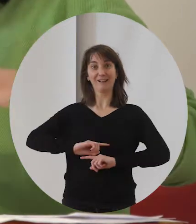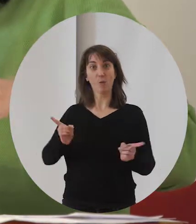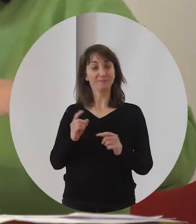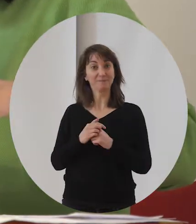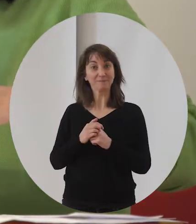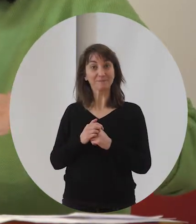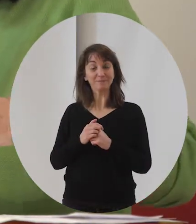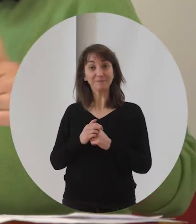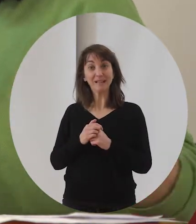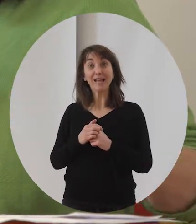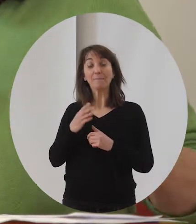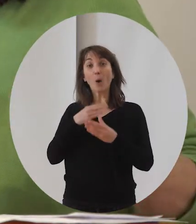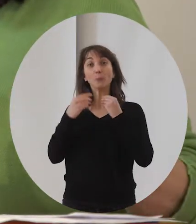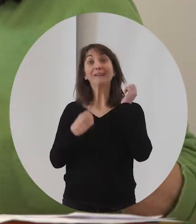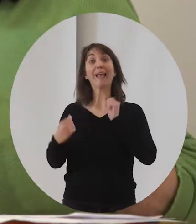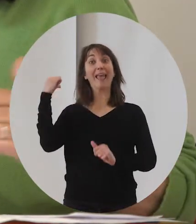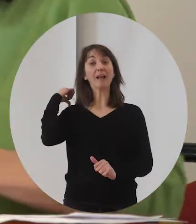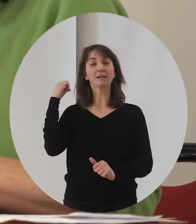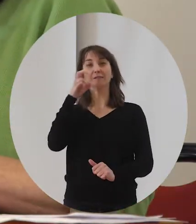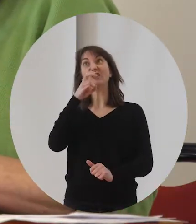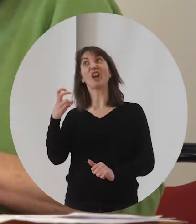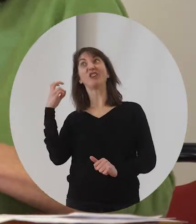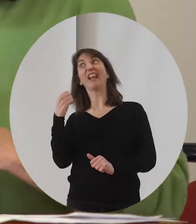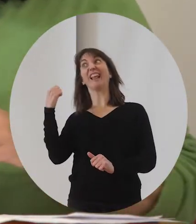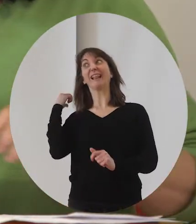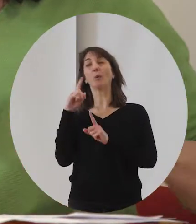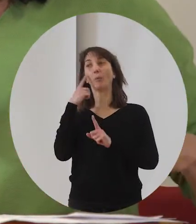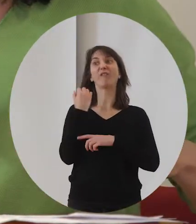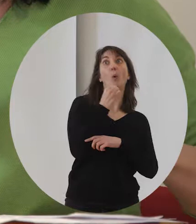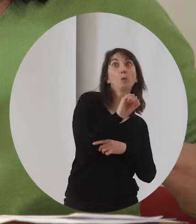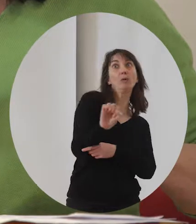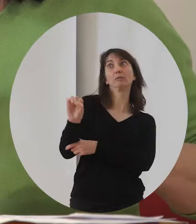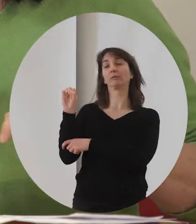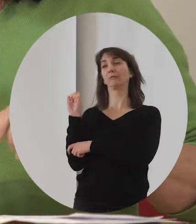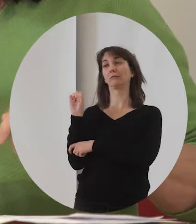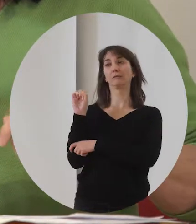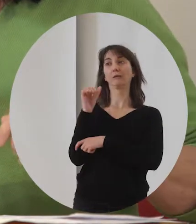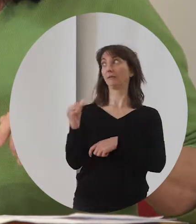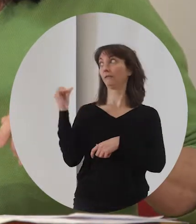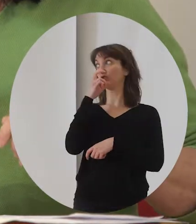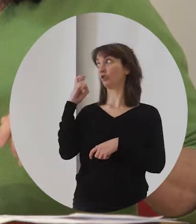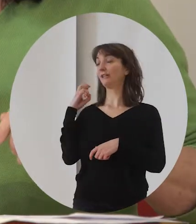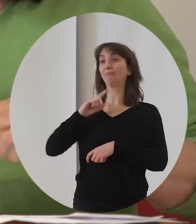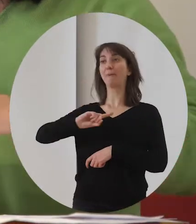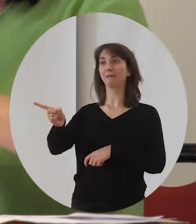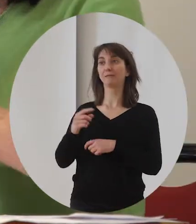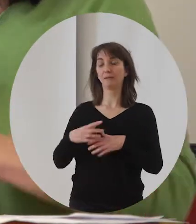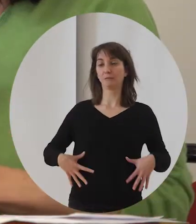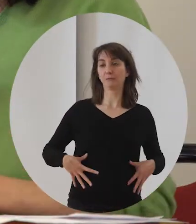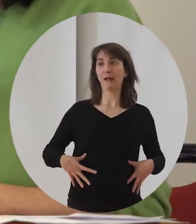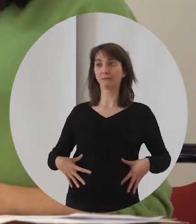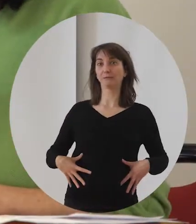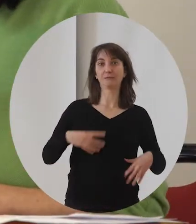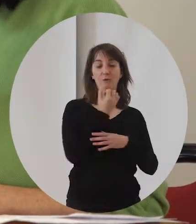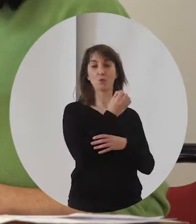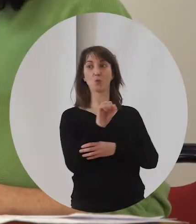Ils vont encore moins le chercher si l'objet est derrière eux parce que ça va demander un retournement et donc une rotation autour